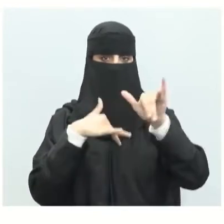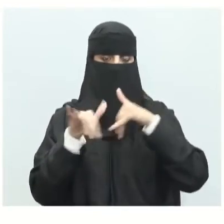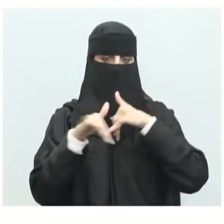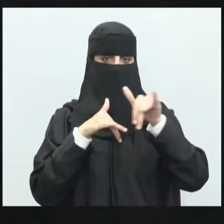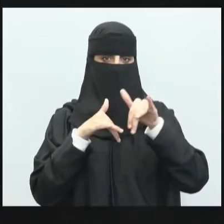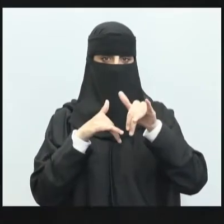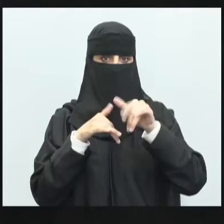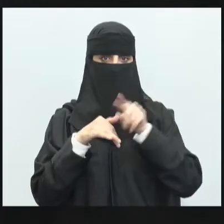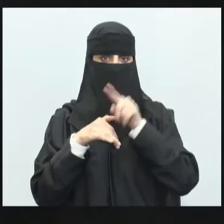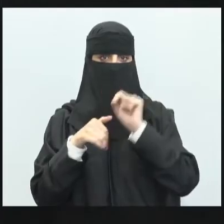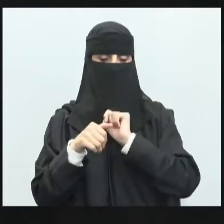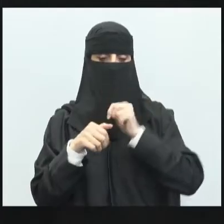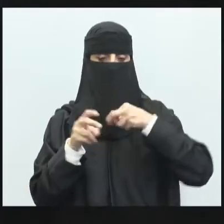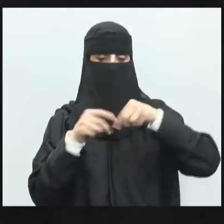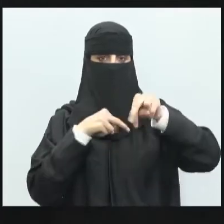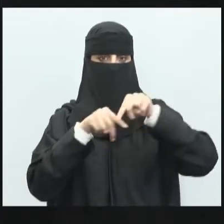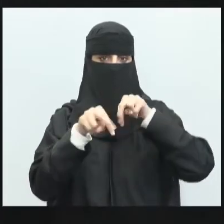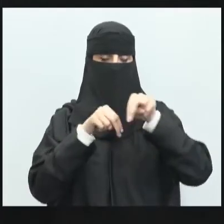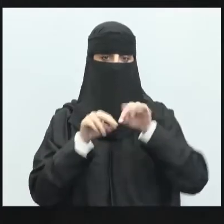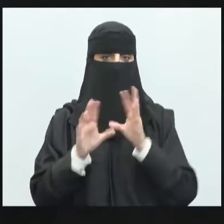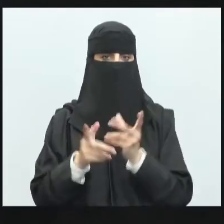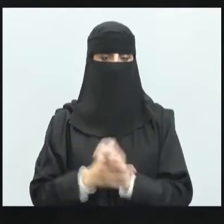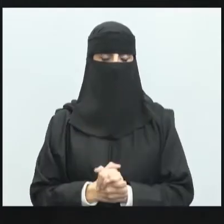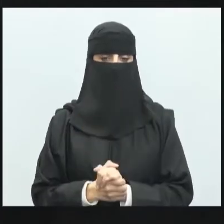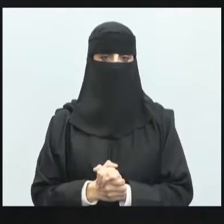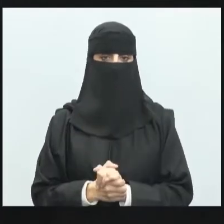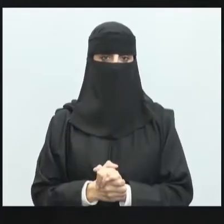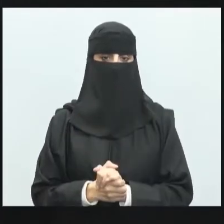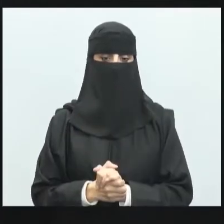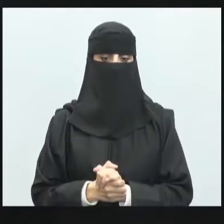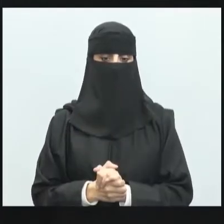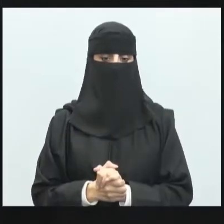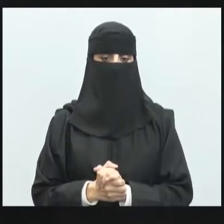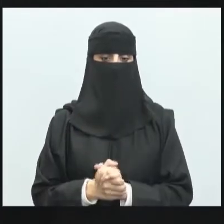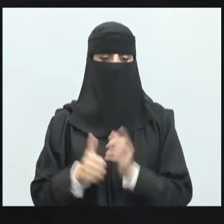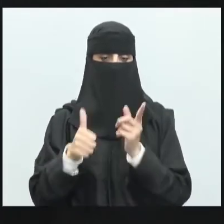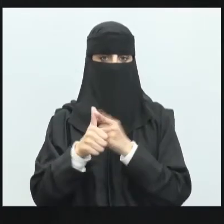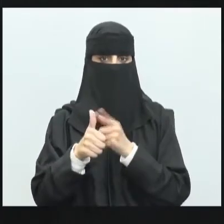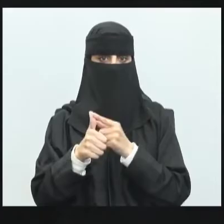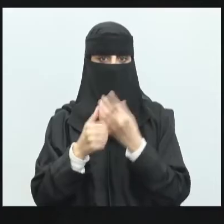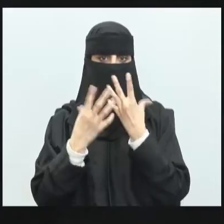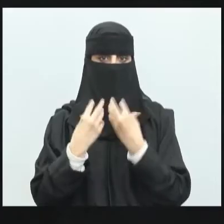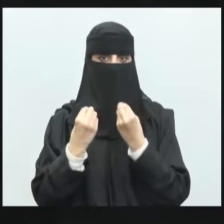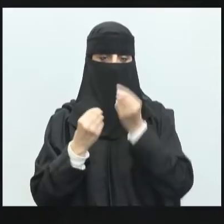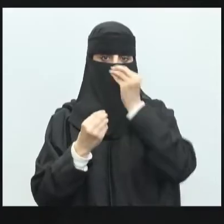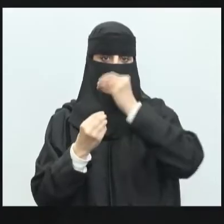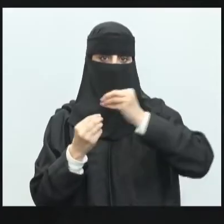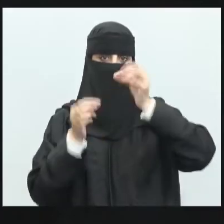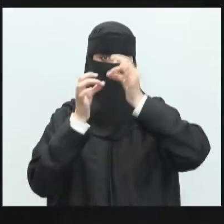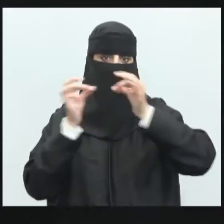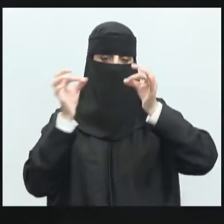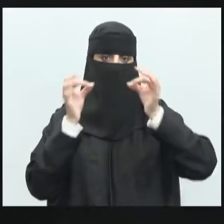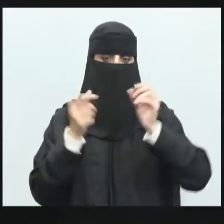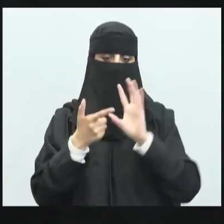ام اهملت ام ازدحمت امنفت ما هو الخيار الصحيح من هذه